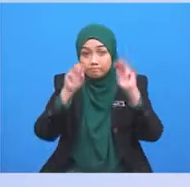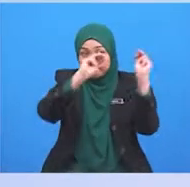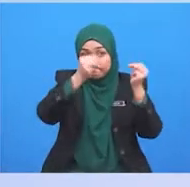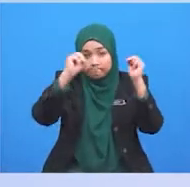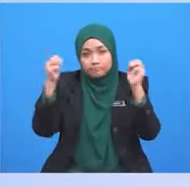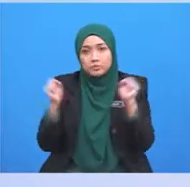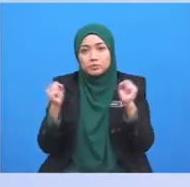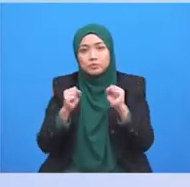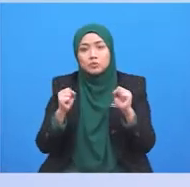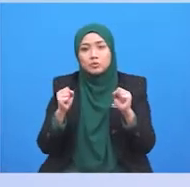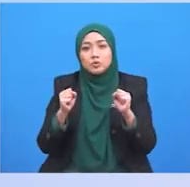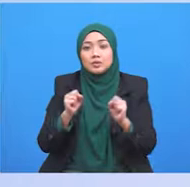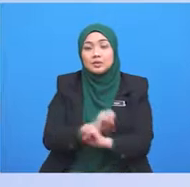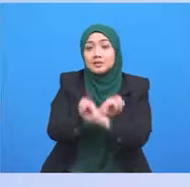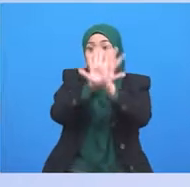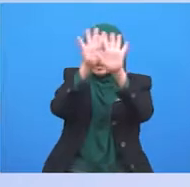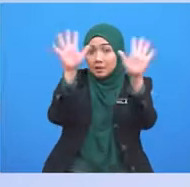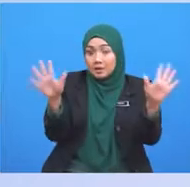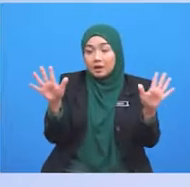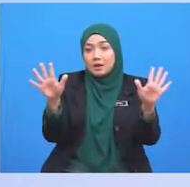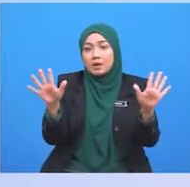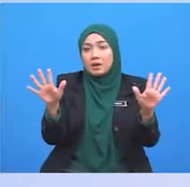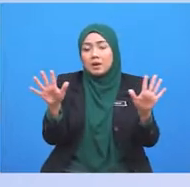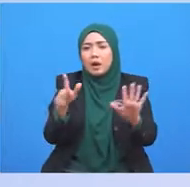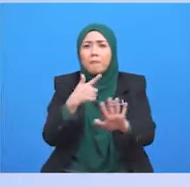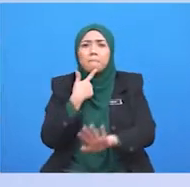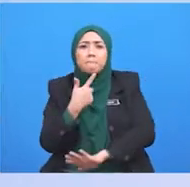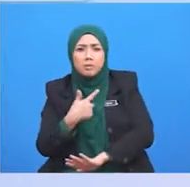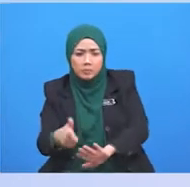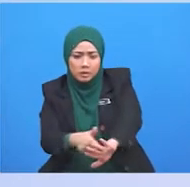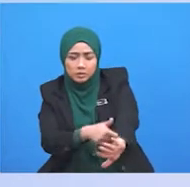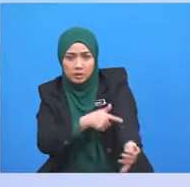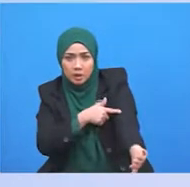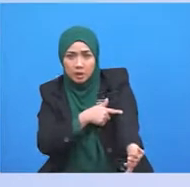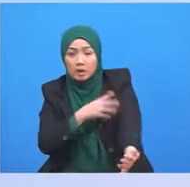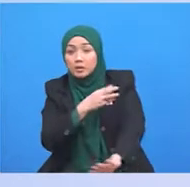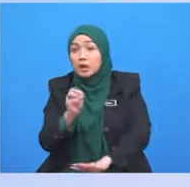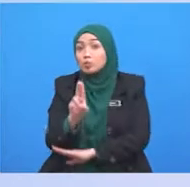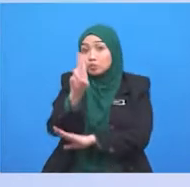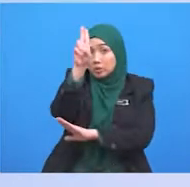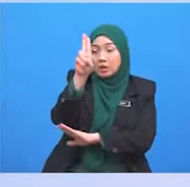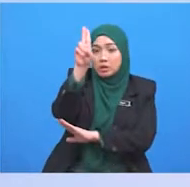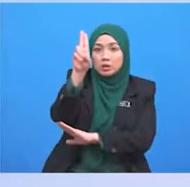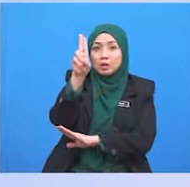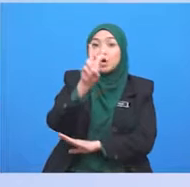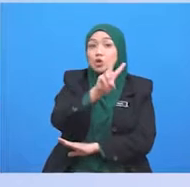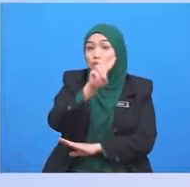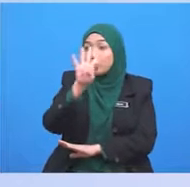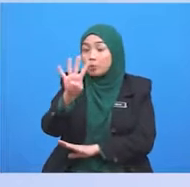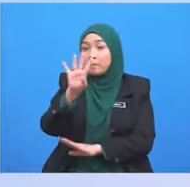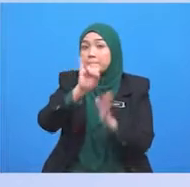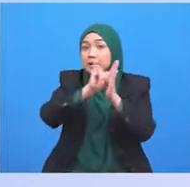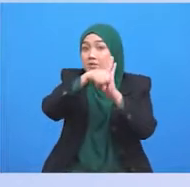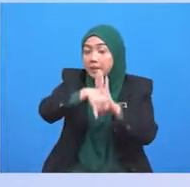selatan, waktu siangnya lebih panjang berbanding waktu malam dan kutub utara mengalami 24